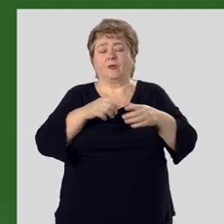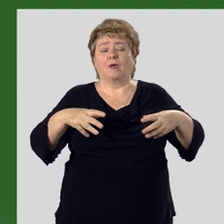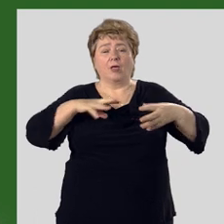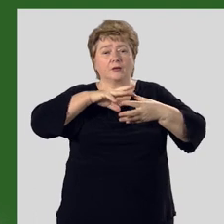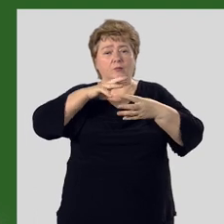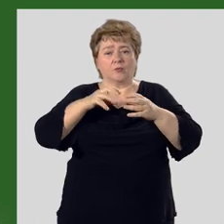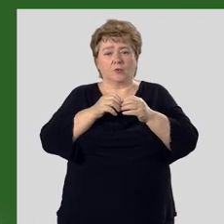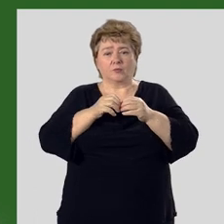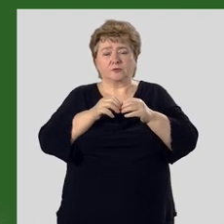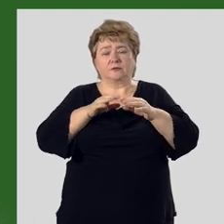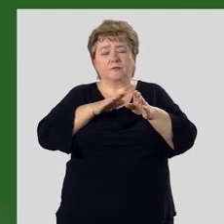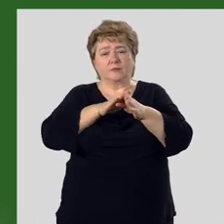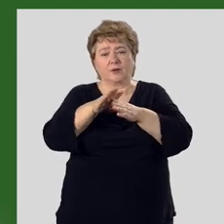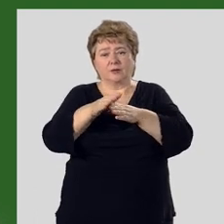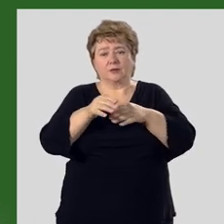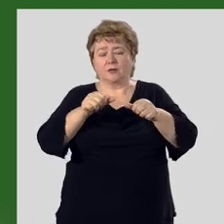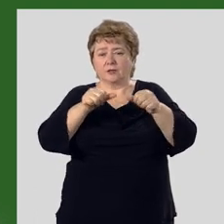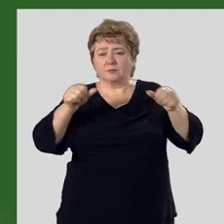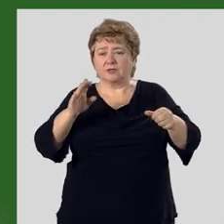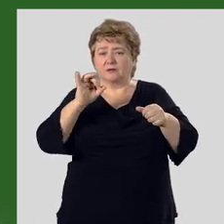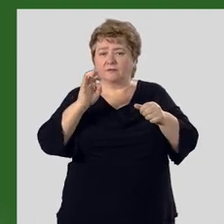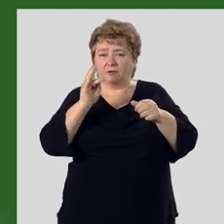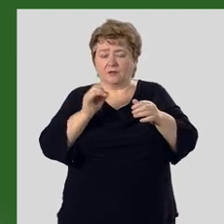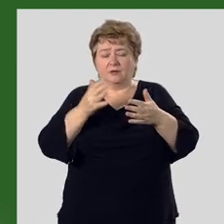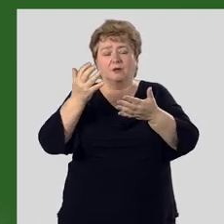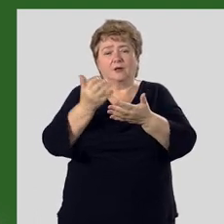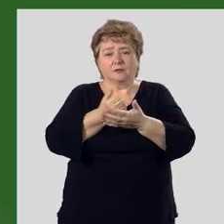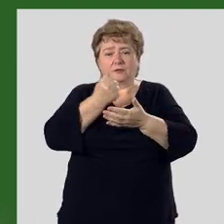Таким образом, проводя измерения нивелиром,